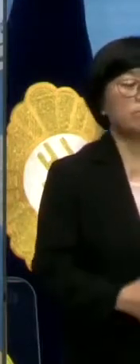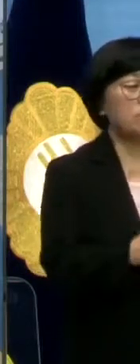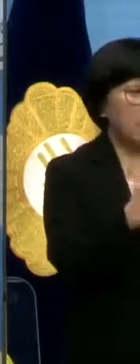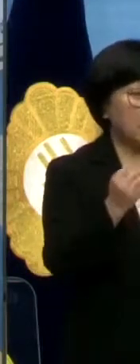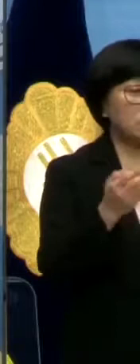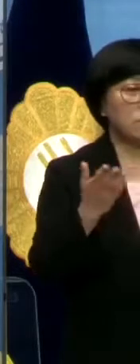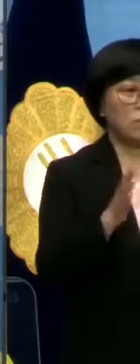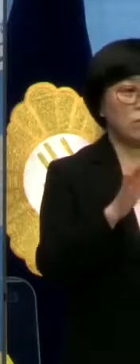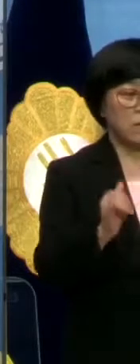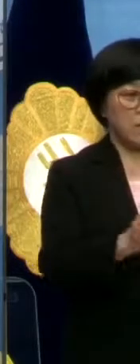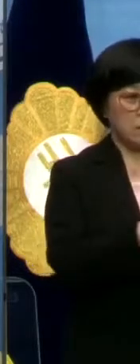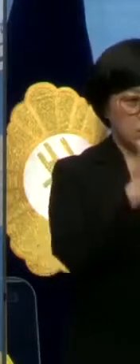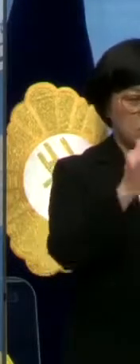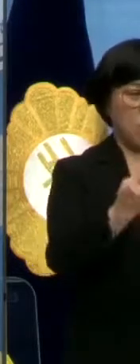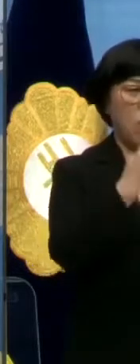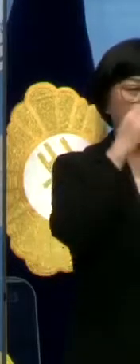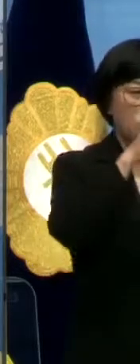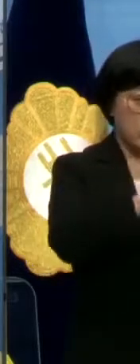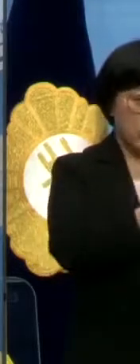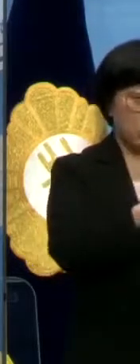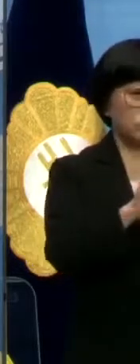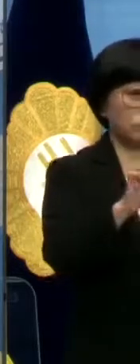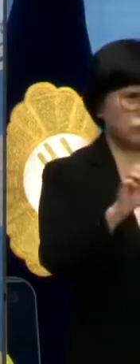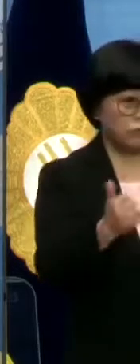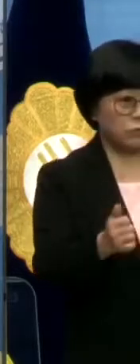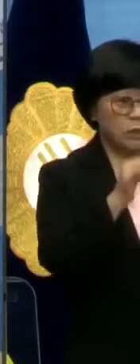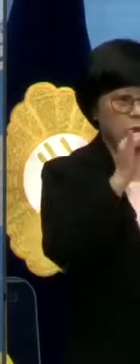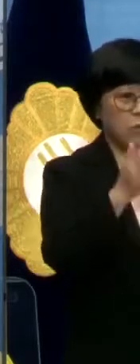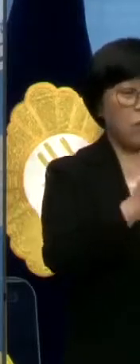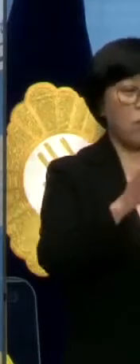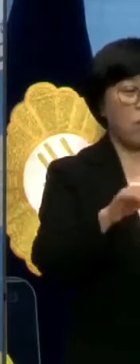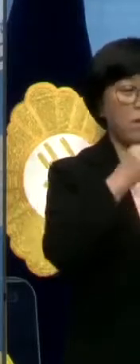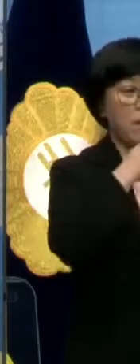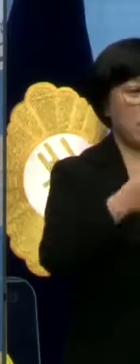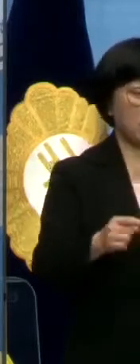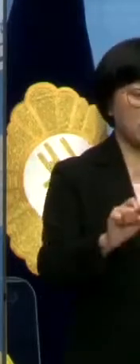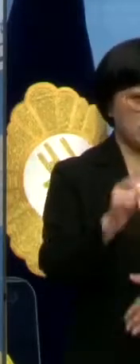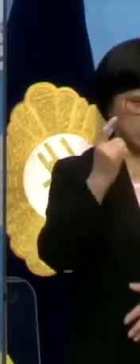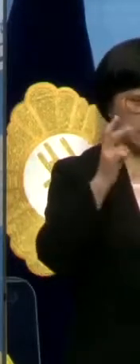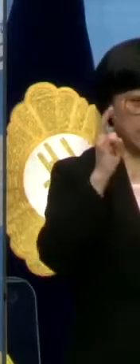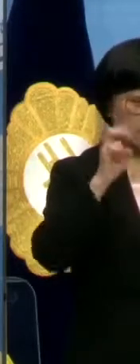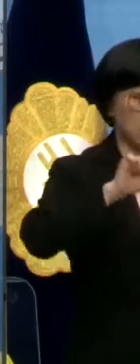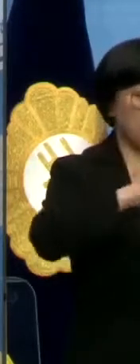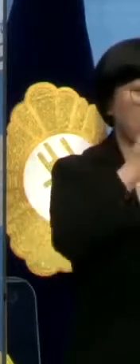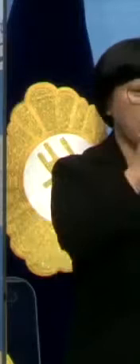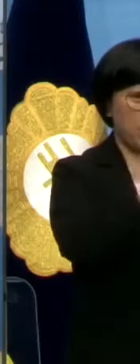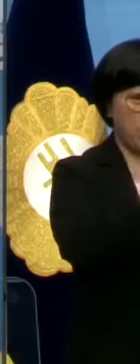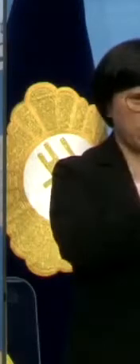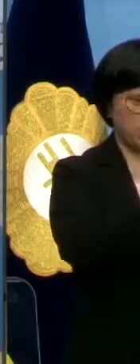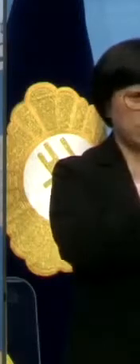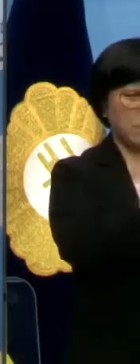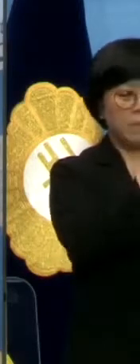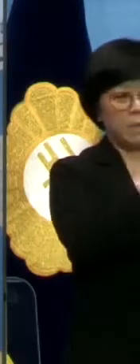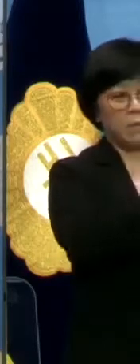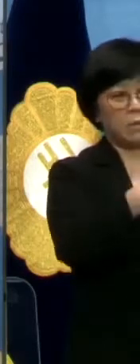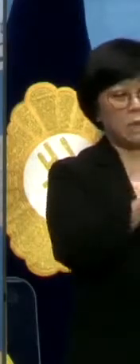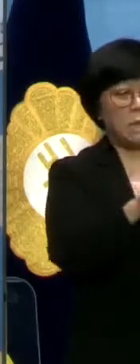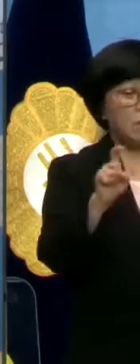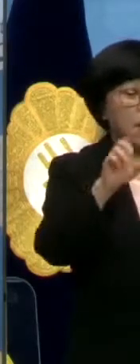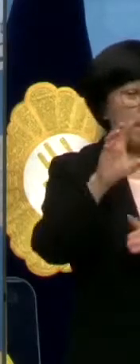수많은 노동자, 시민들의 억울한 죽음에서 시작된 올해 중대재해기업처벌법 제정 논의는 10만